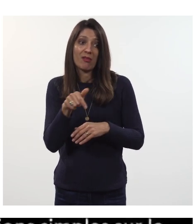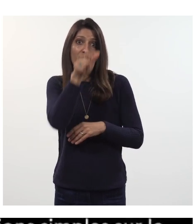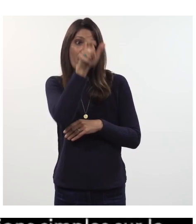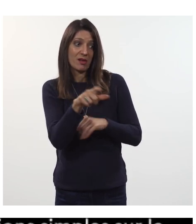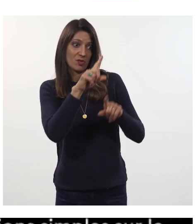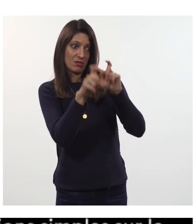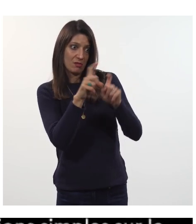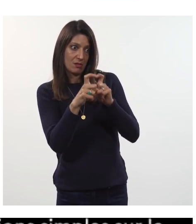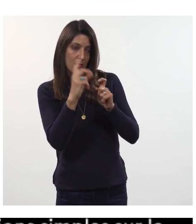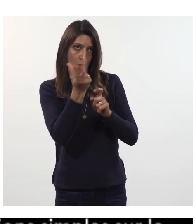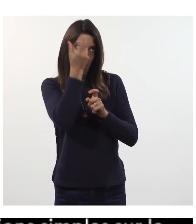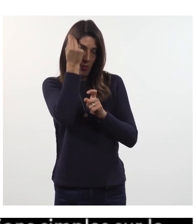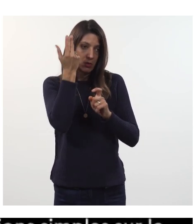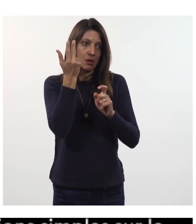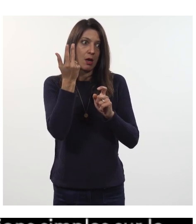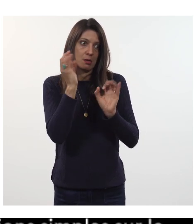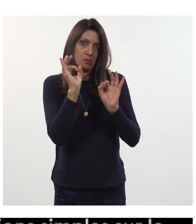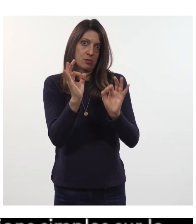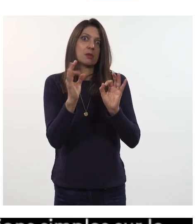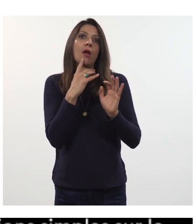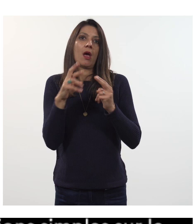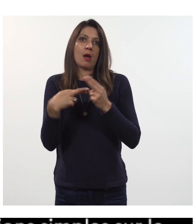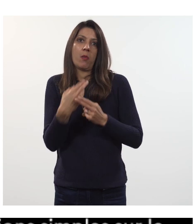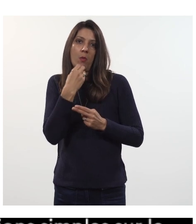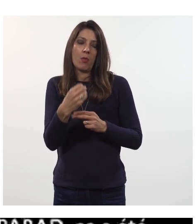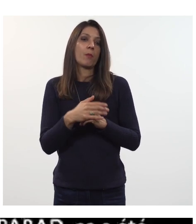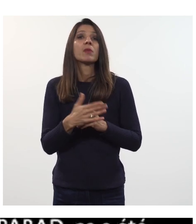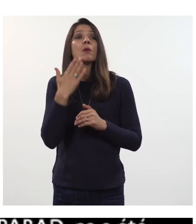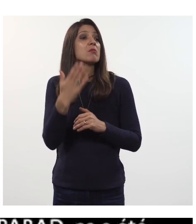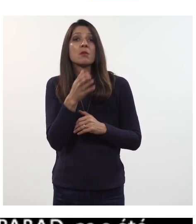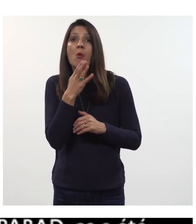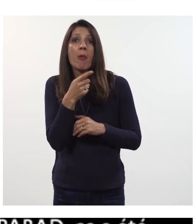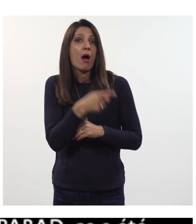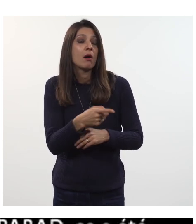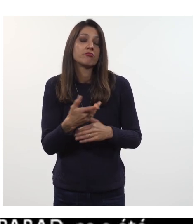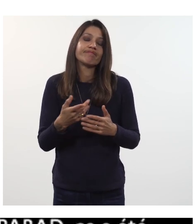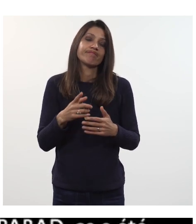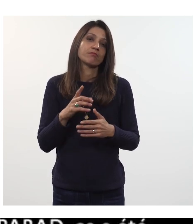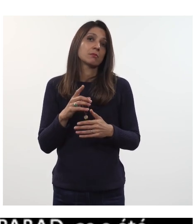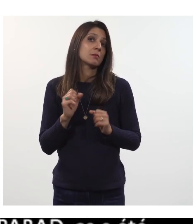bien sûr, ce dépistage. Sinon, on fait simple. Nous, en nutrition, on n'a pas besoin de